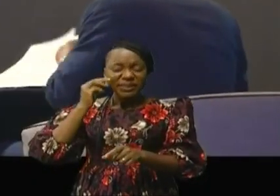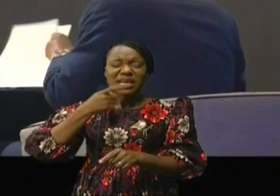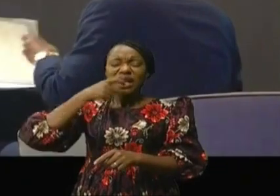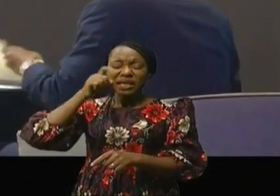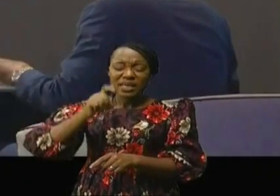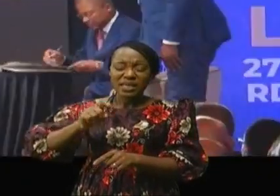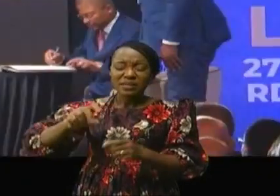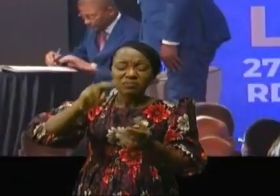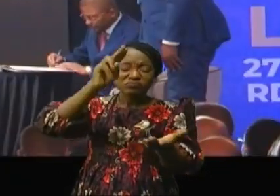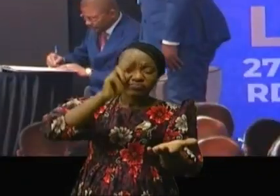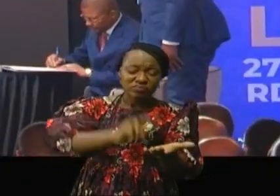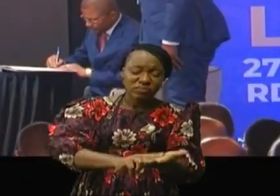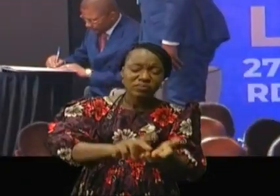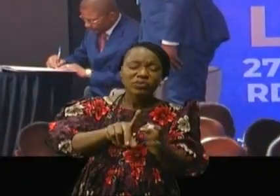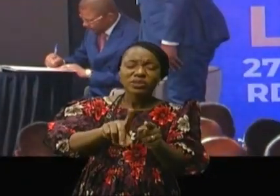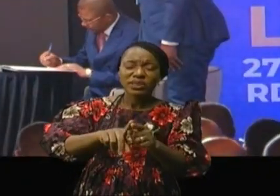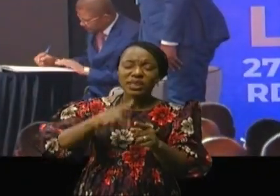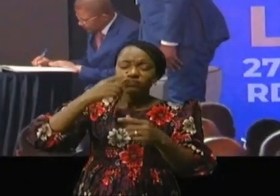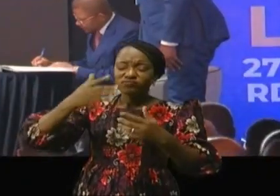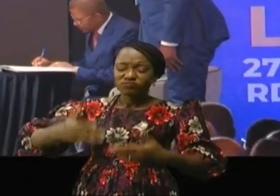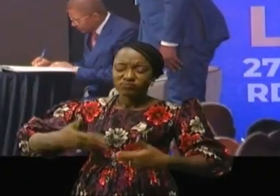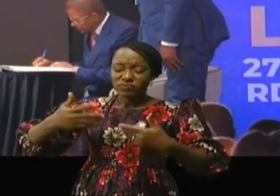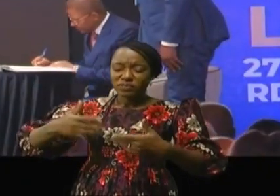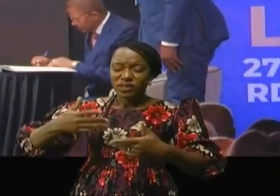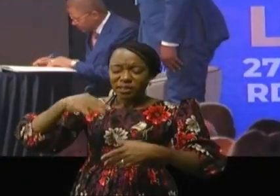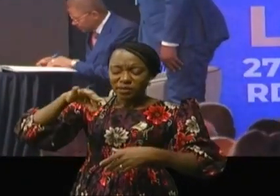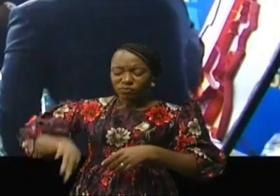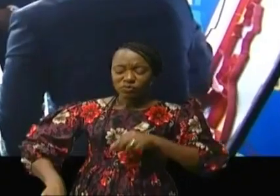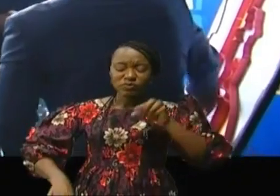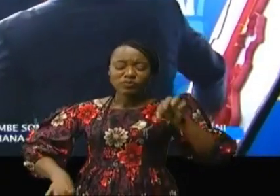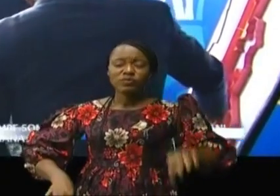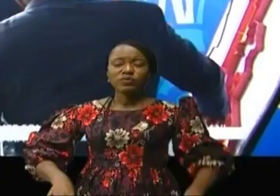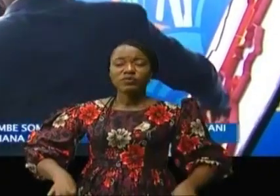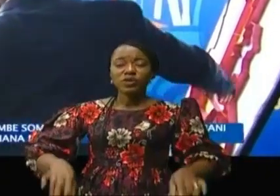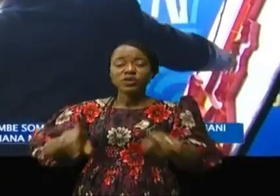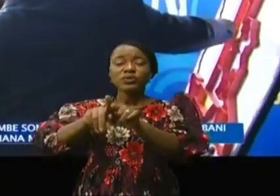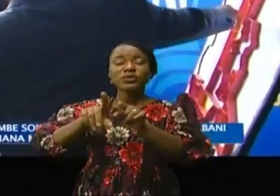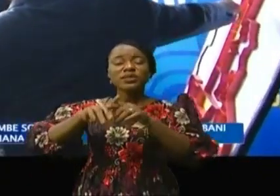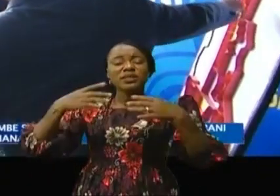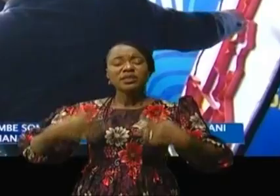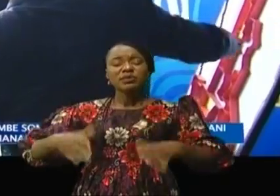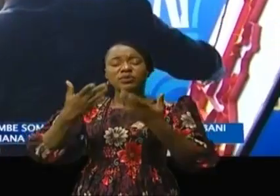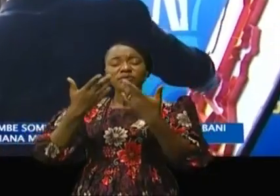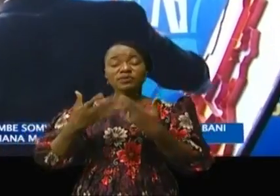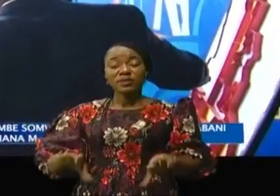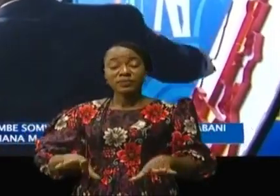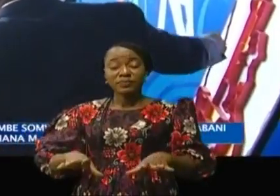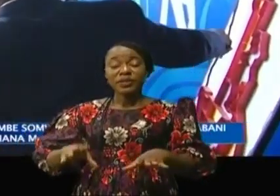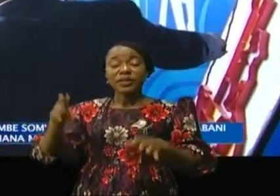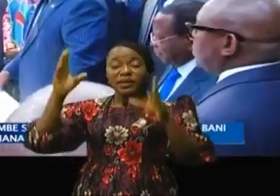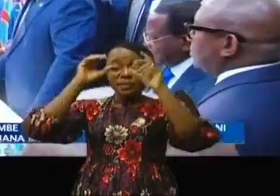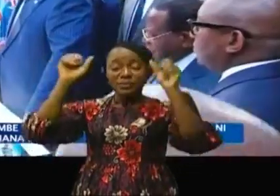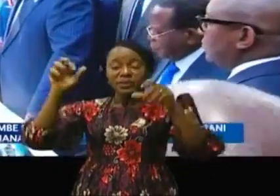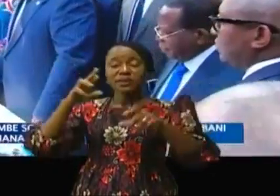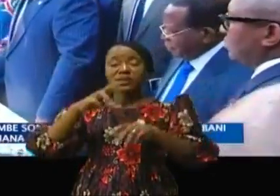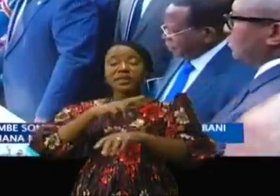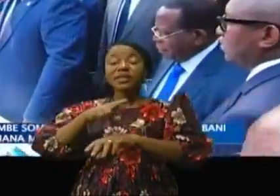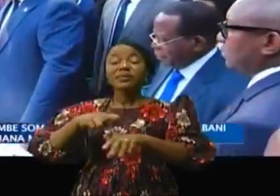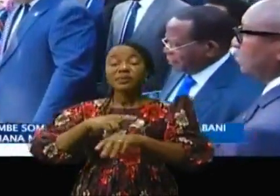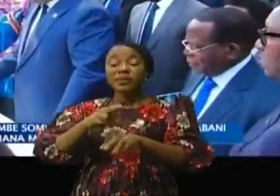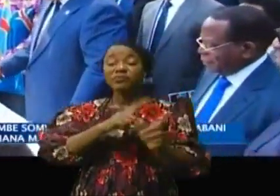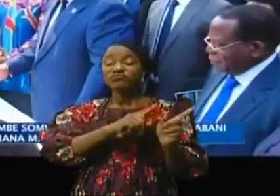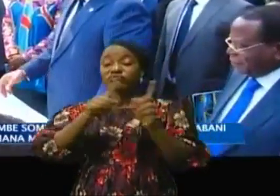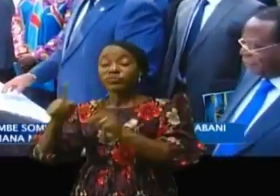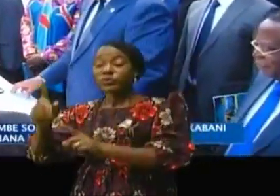signé des avis à manifestation d'intérêt. La cérémonie terminée, le président de la République a été convié à la